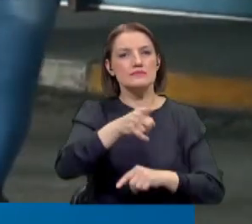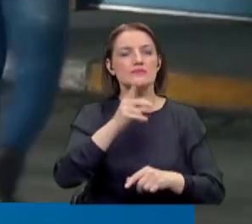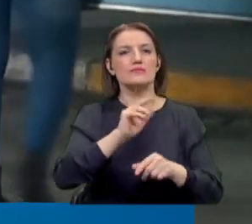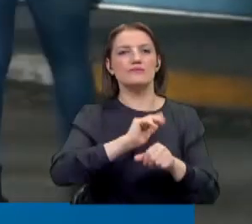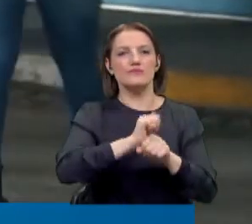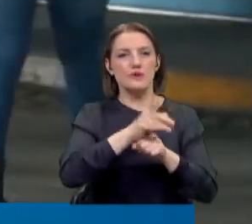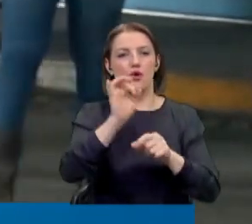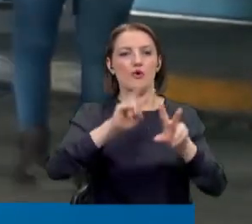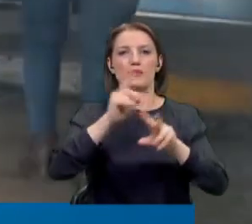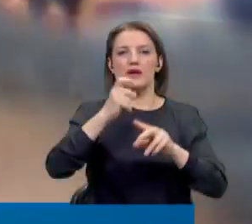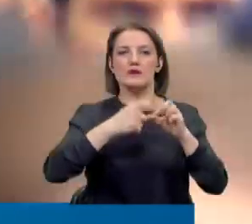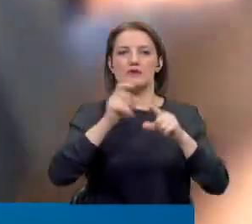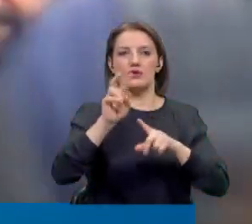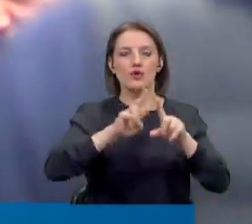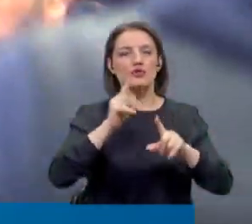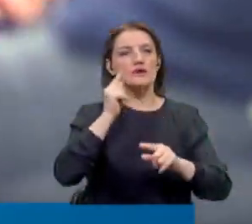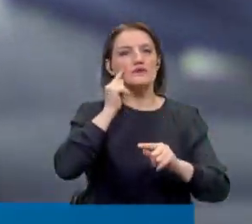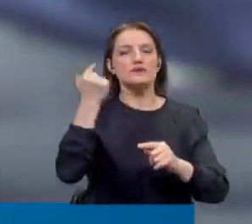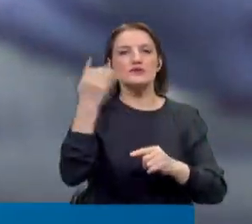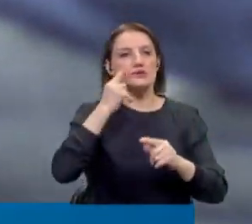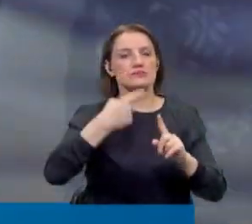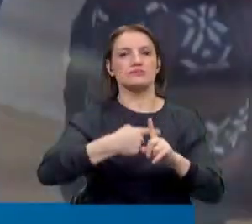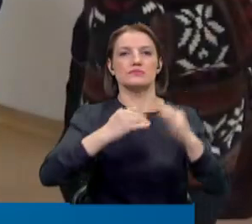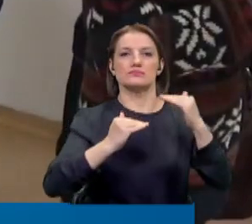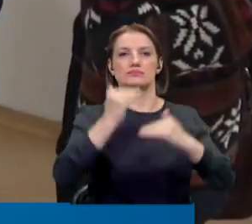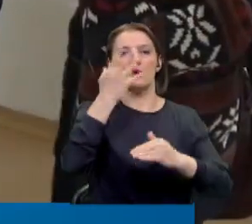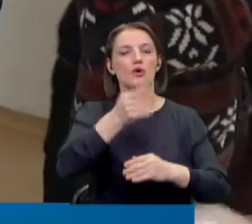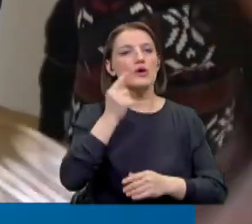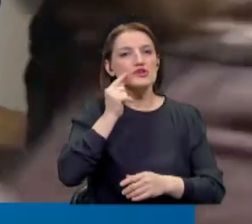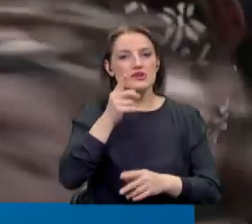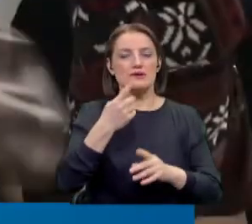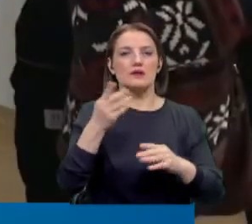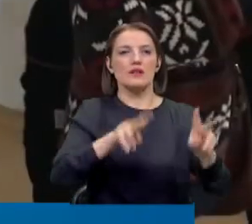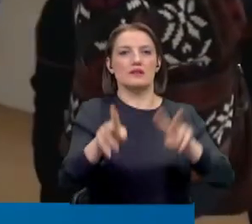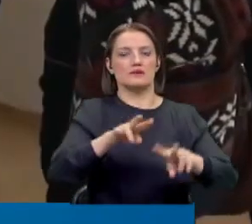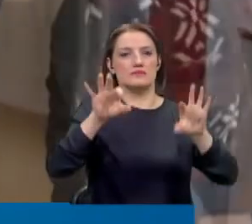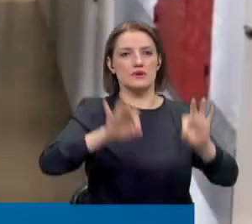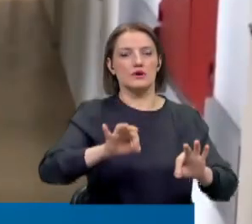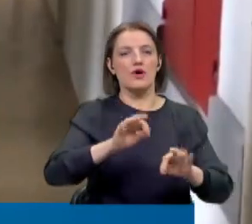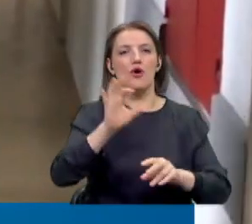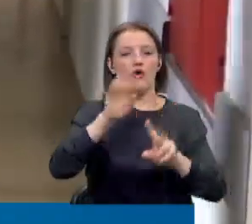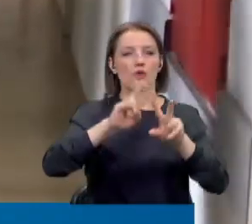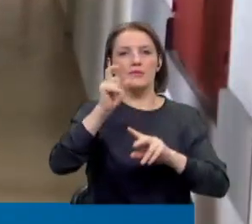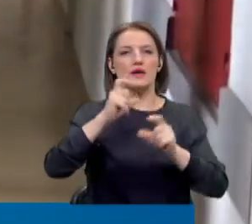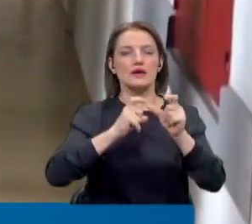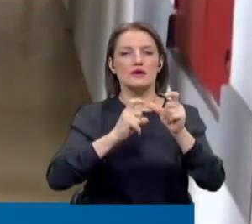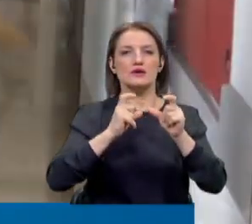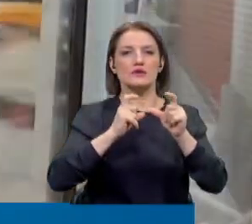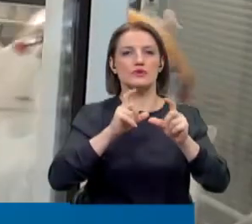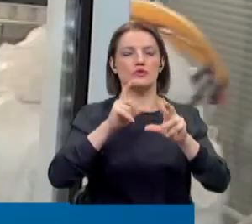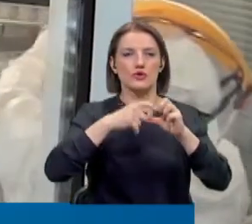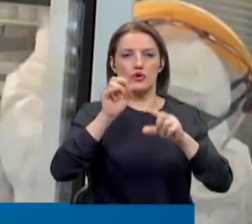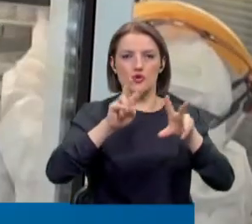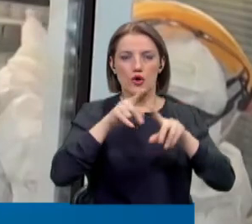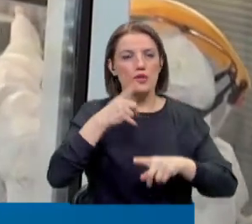Vakıf sayıları Katlanıyor vaka sayısı arttıkça da Can kayıplarının önüne geçilemiyor omicron tsunamisi devam ederken bakanlık